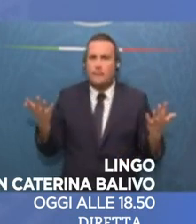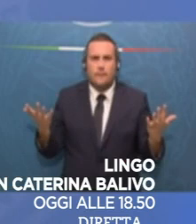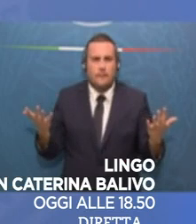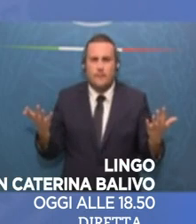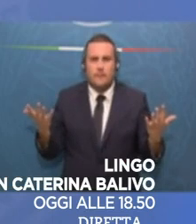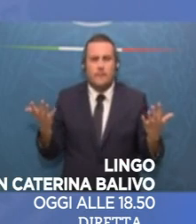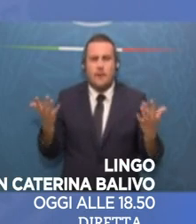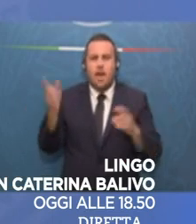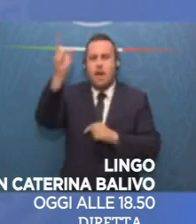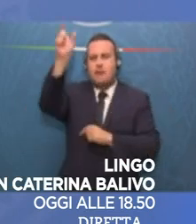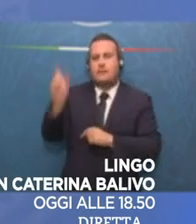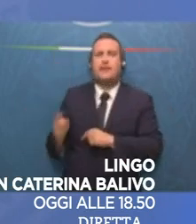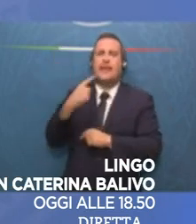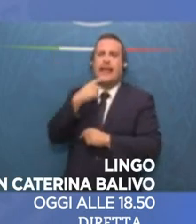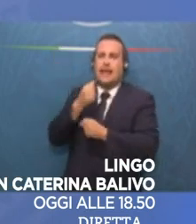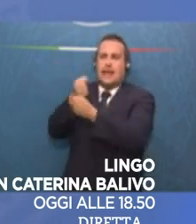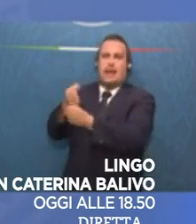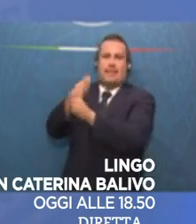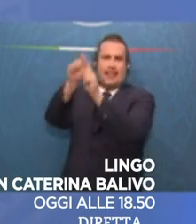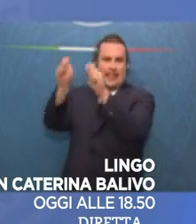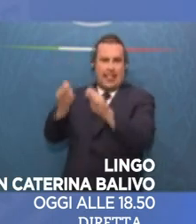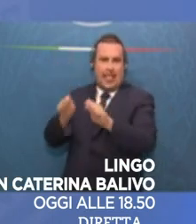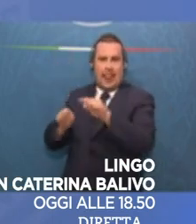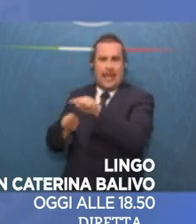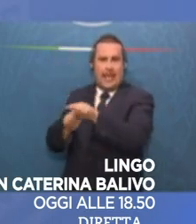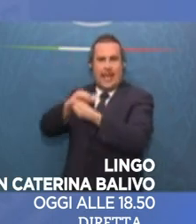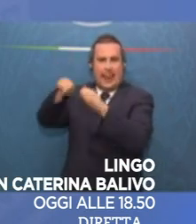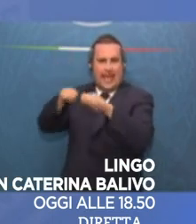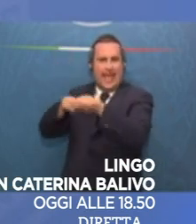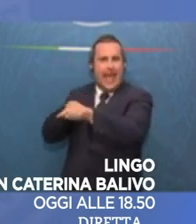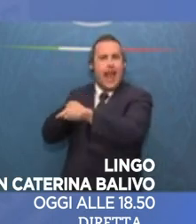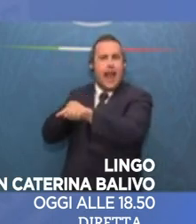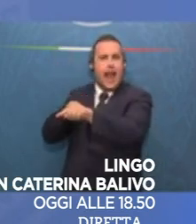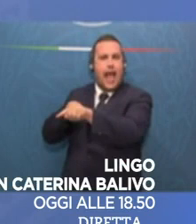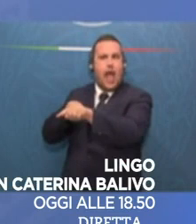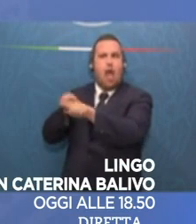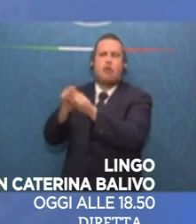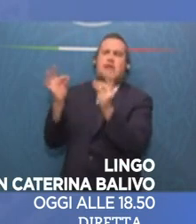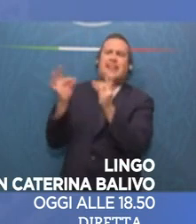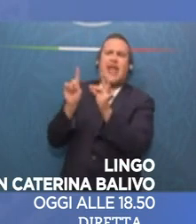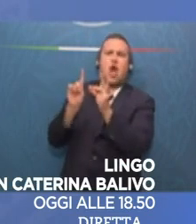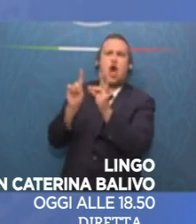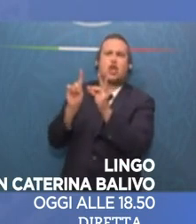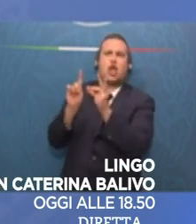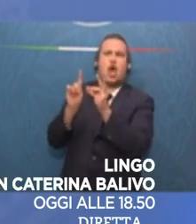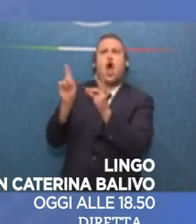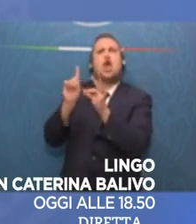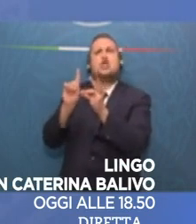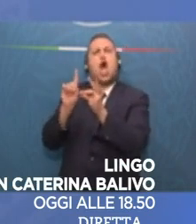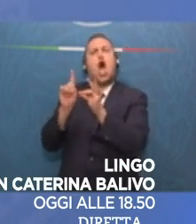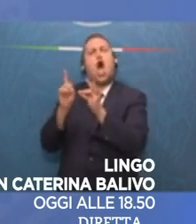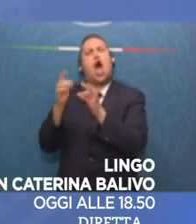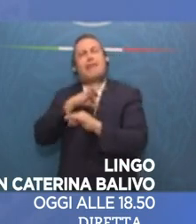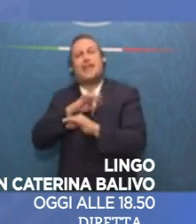del rappresentante della Lega parlava di disaccordo non nel merito ma nel metodo. In altre